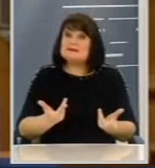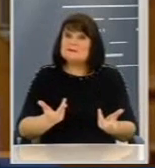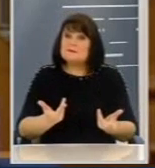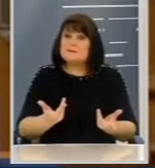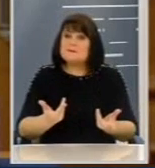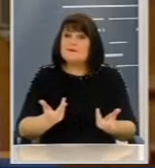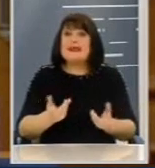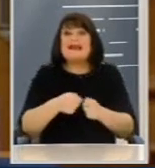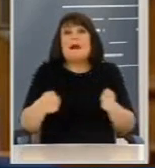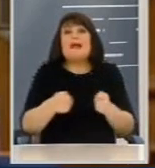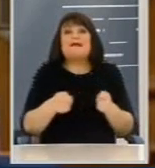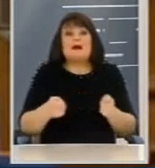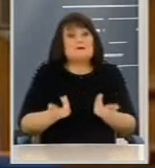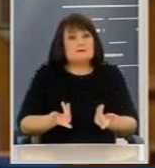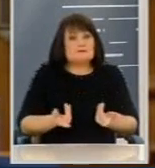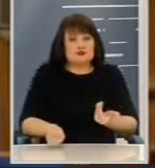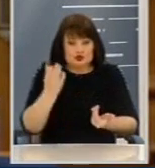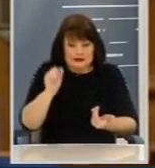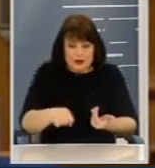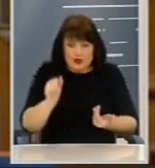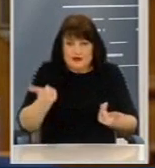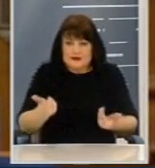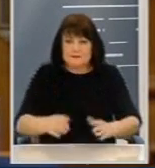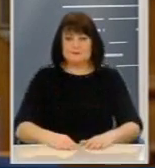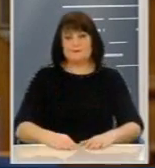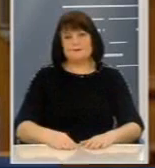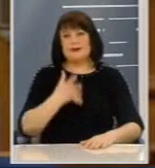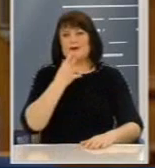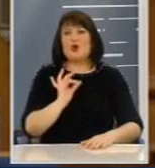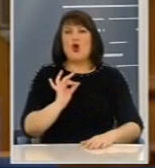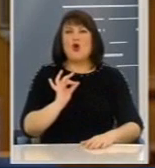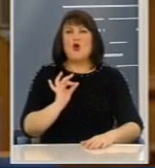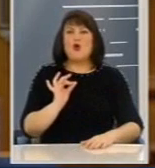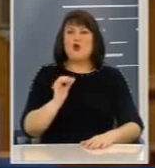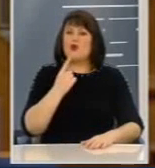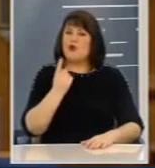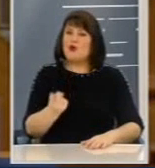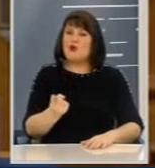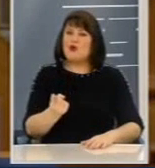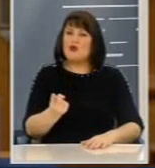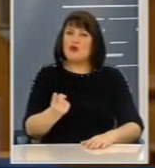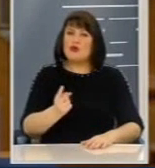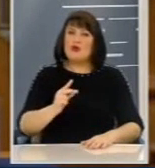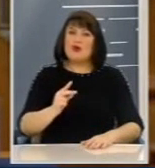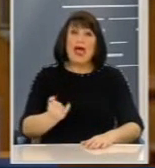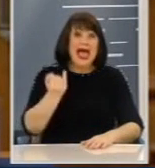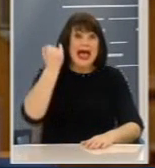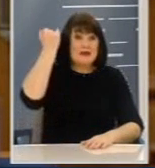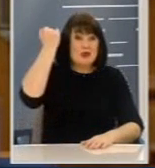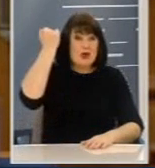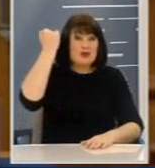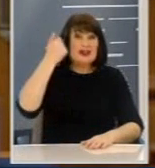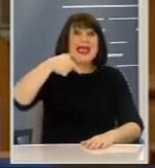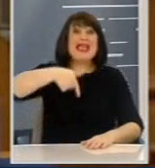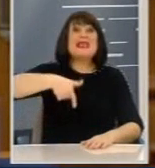απαντήσατε? Γιατί τη γραμμή σας την εκλαϊκεύει στον ελληνικό λαό ο λαλίστατος αντιπρόεδρός σας, ο